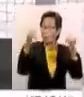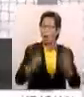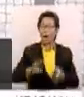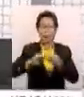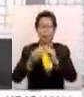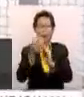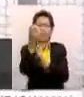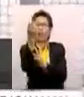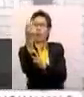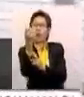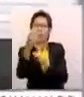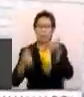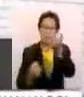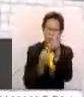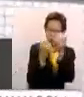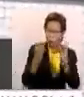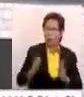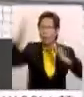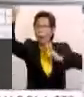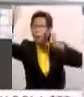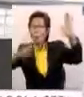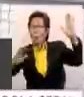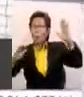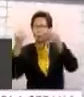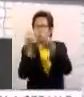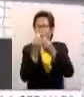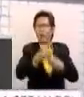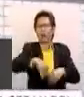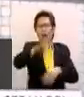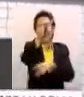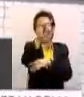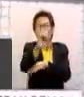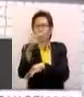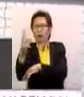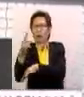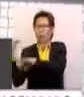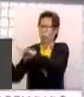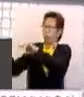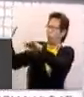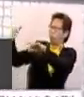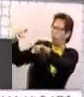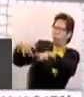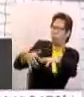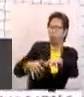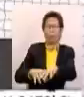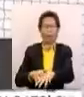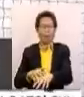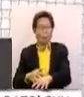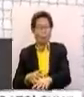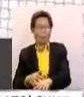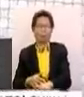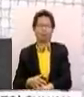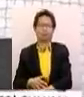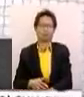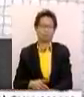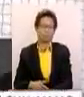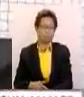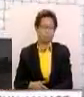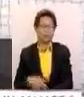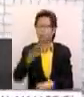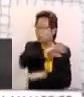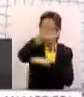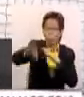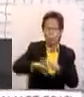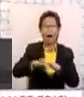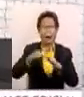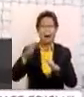ke-12, penyokong Harimau Malaya yang berjumlah 80,000 bakal ditagih majisnya. Semuanya